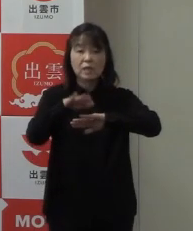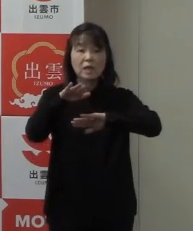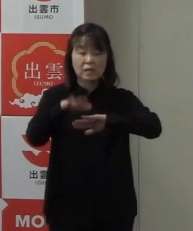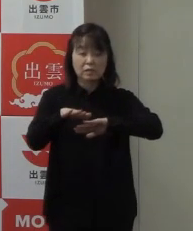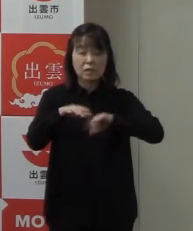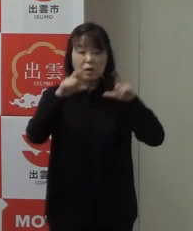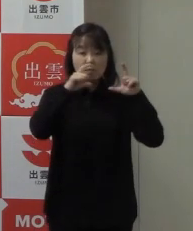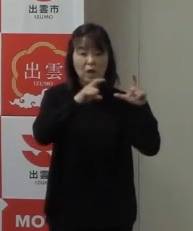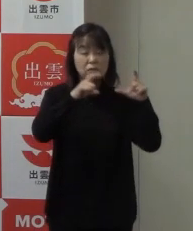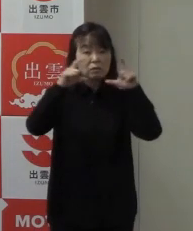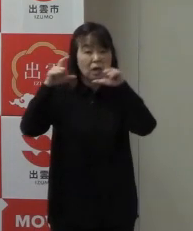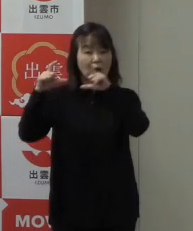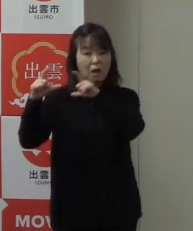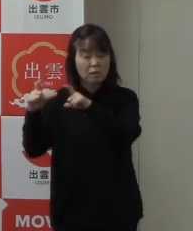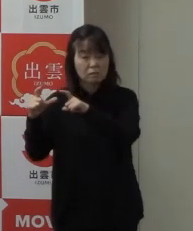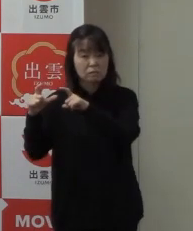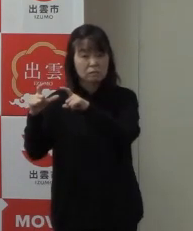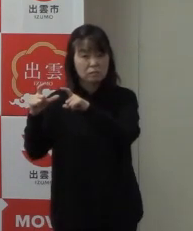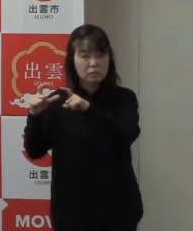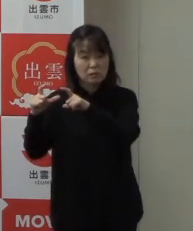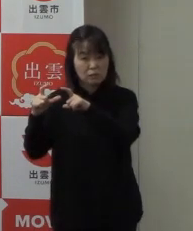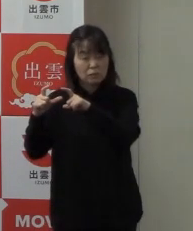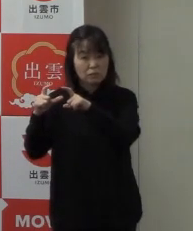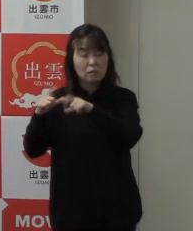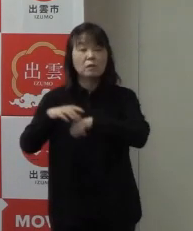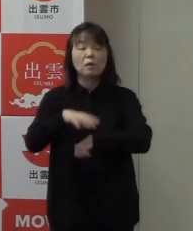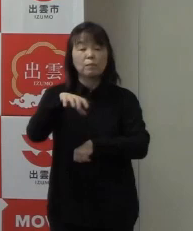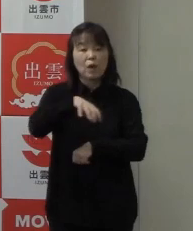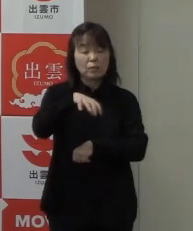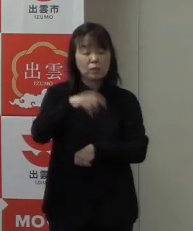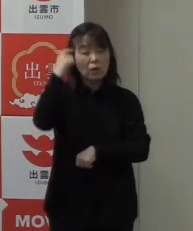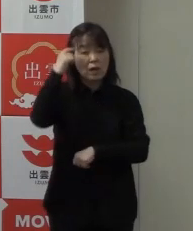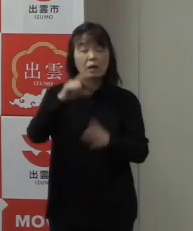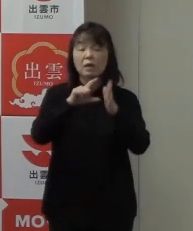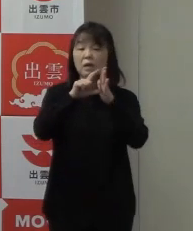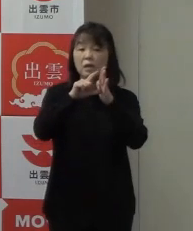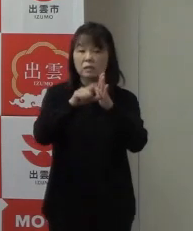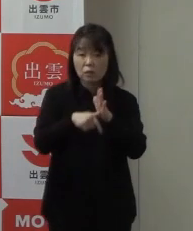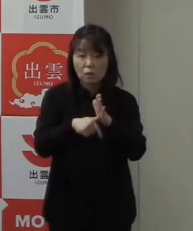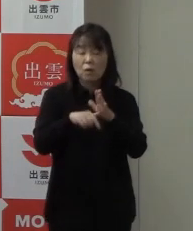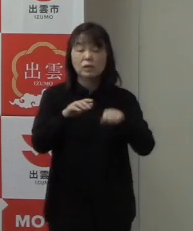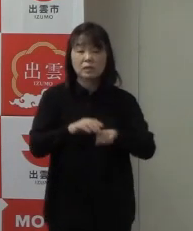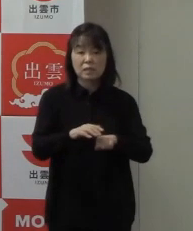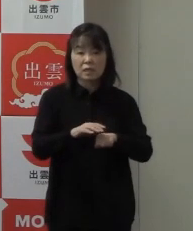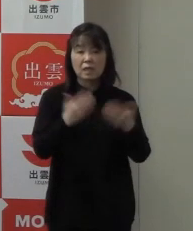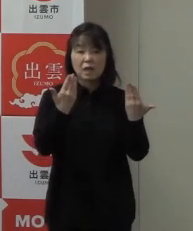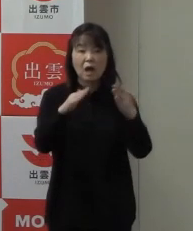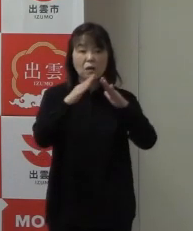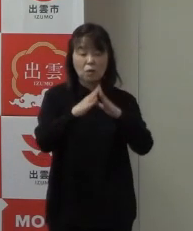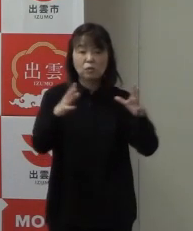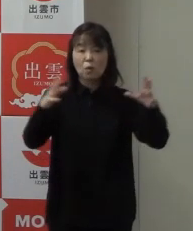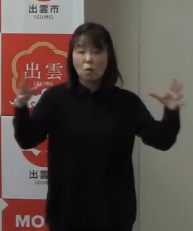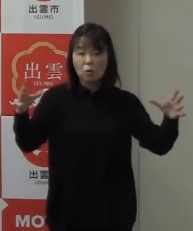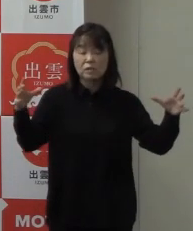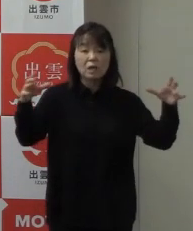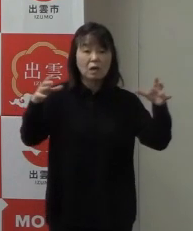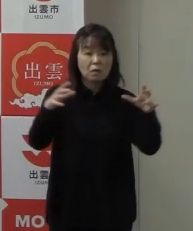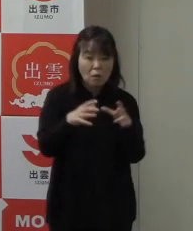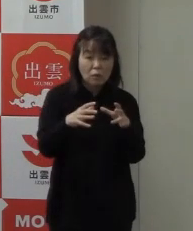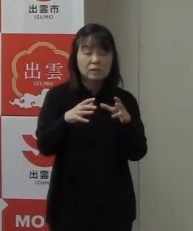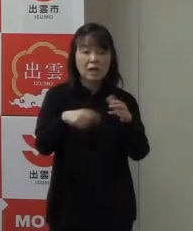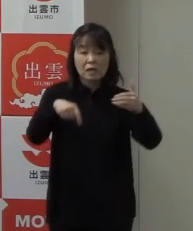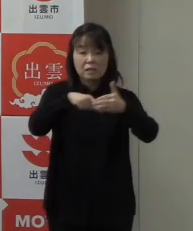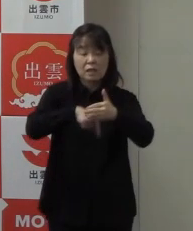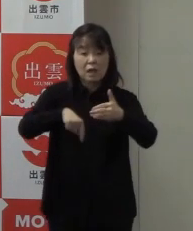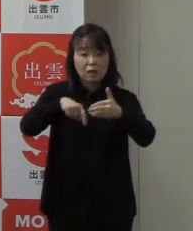場面があるとするとですね、まあ、本当に、各学校の規模あるいは、内容により異なります